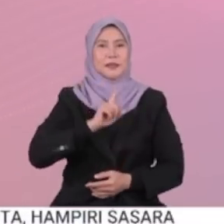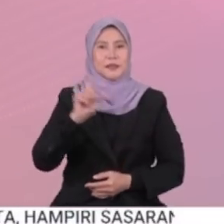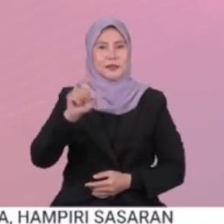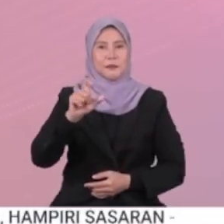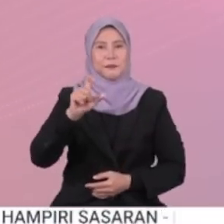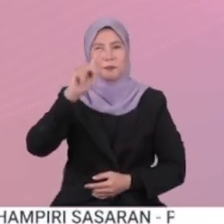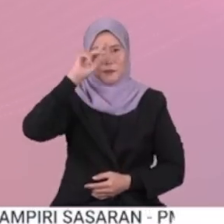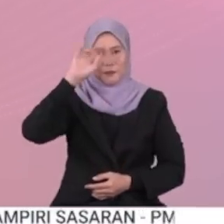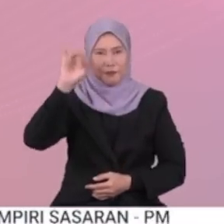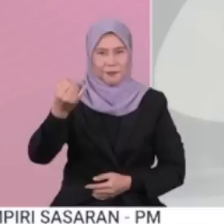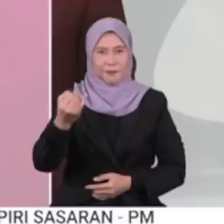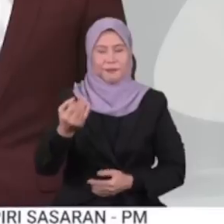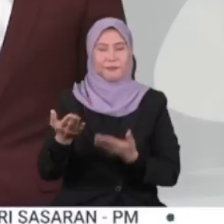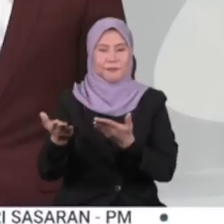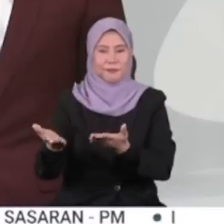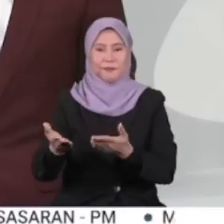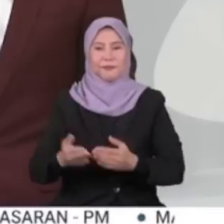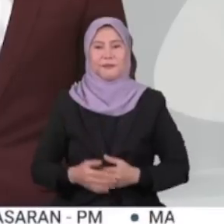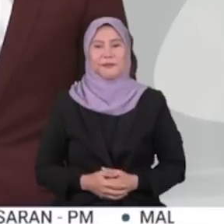Putrajaya. Ahnaf, teruskan.